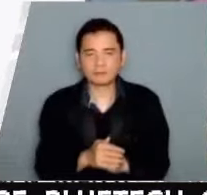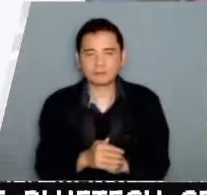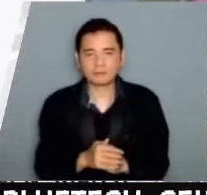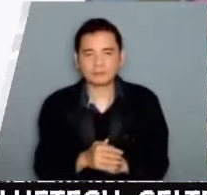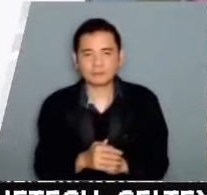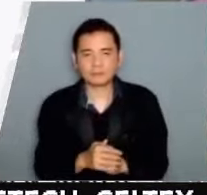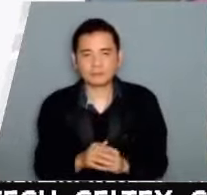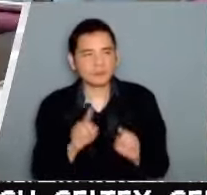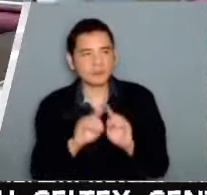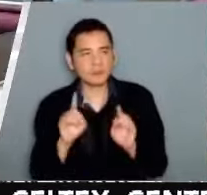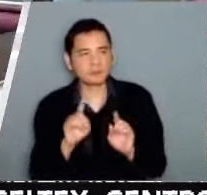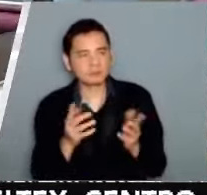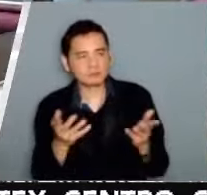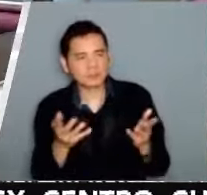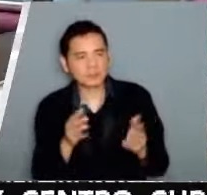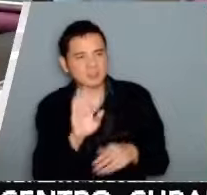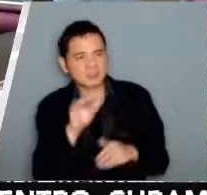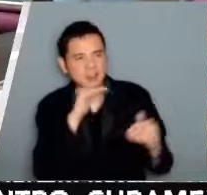senador sa mga sinungaling.